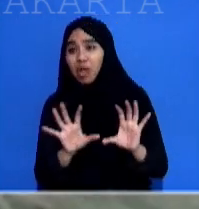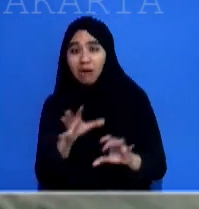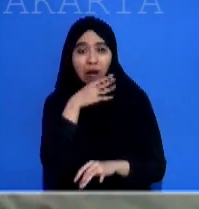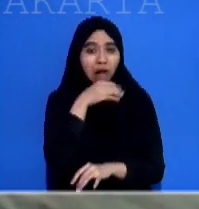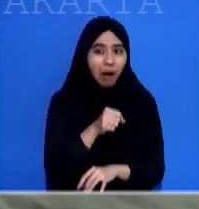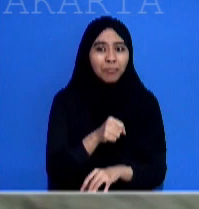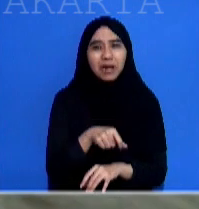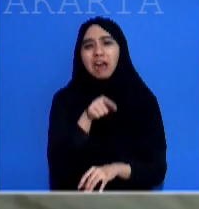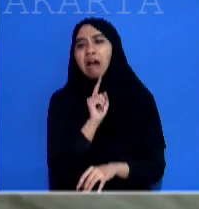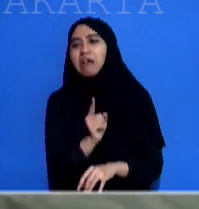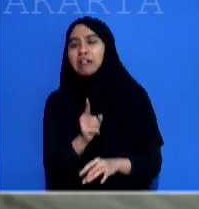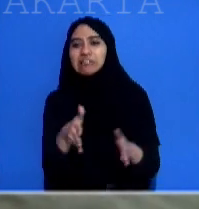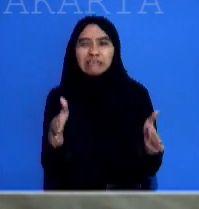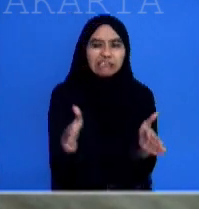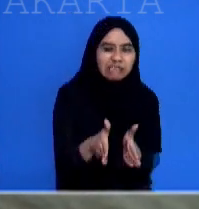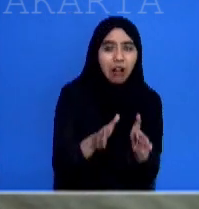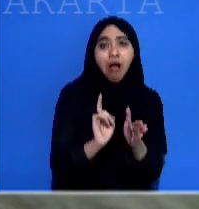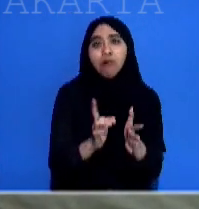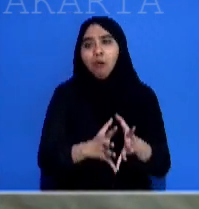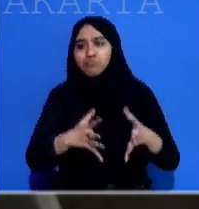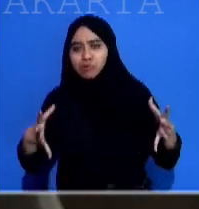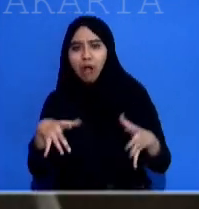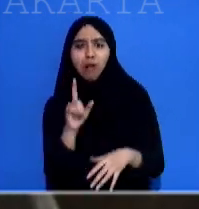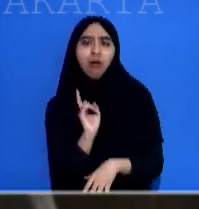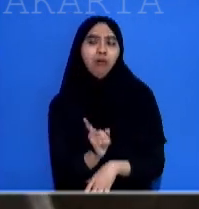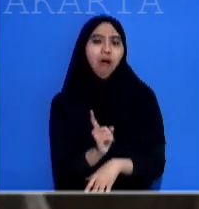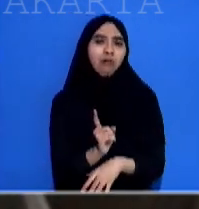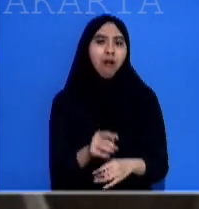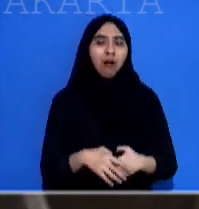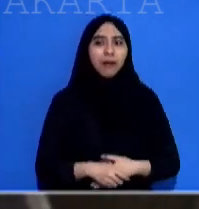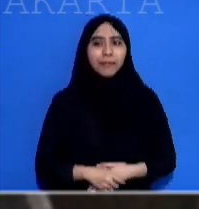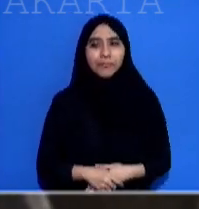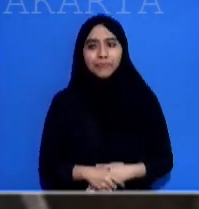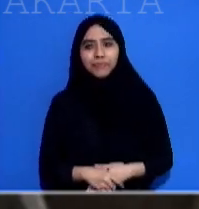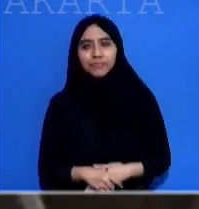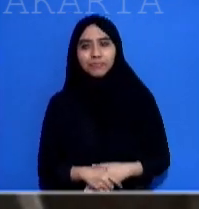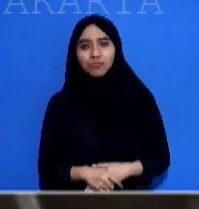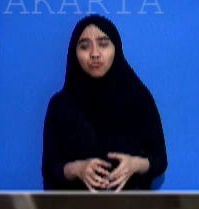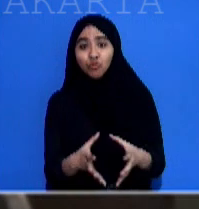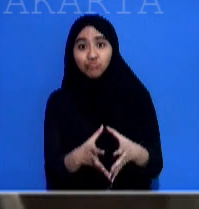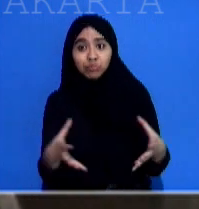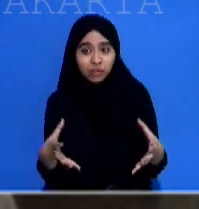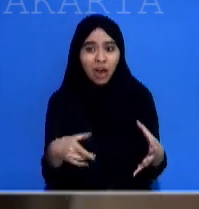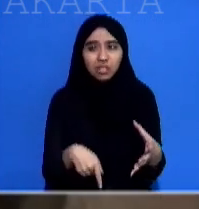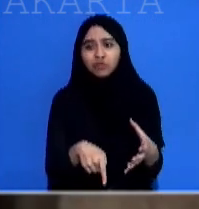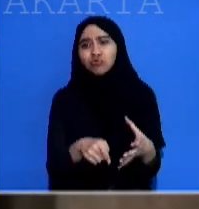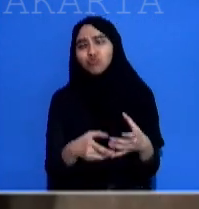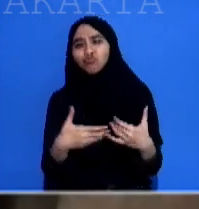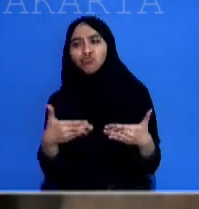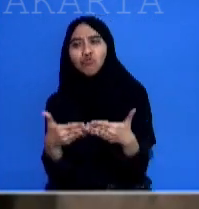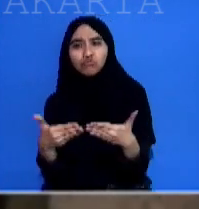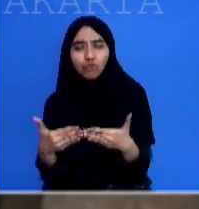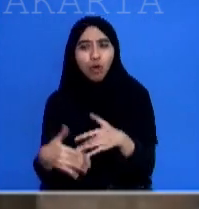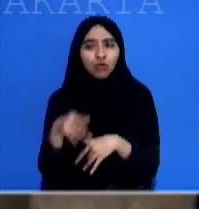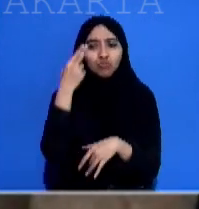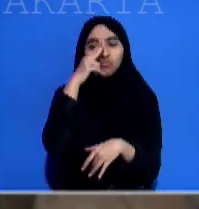wiwit saking bligon ingga peranaan Itawa. Kekalih jenis mendo menika nggadahi bleger ingkang ageng saengga trep sanget dipun ginakaken kangge